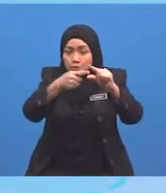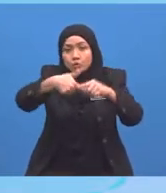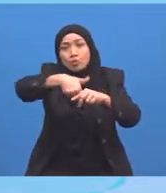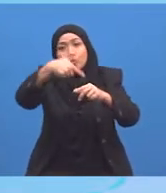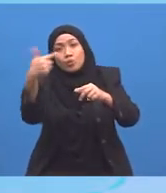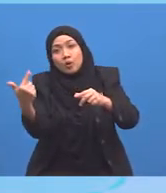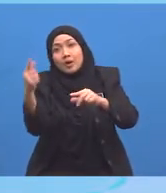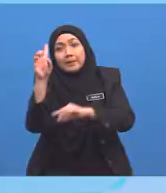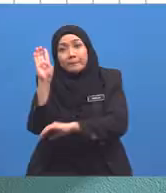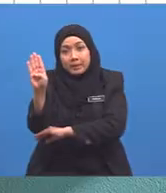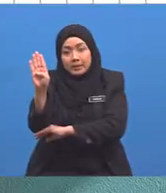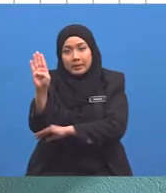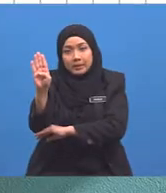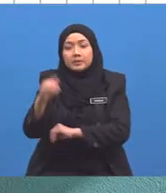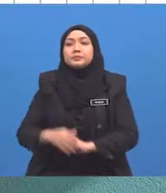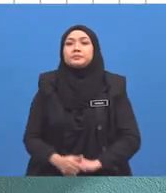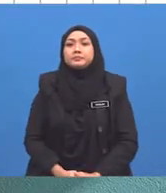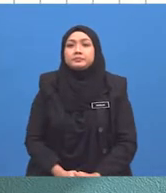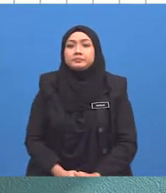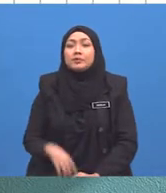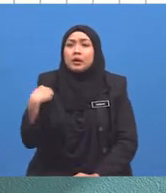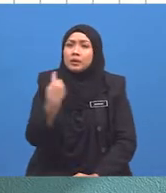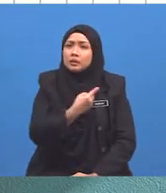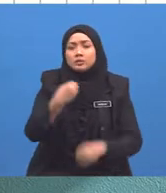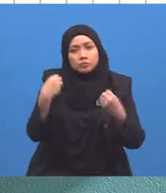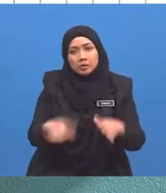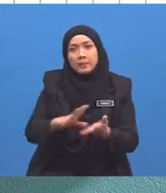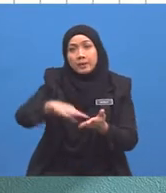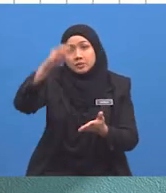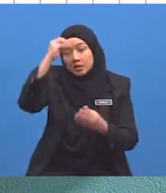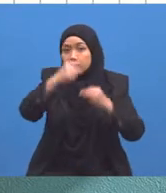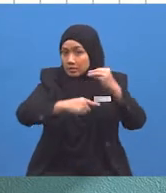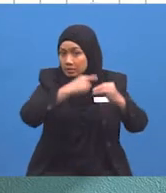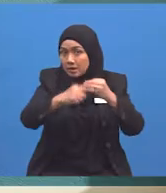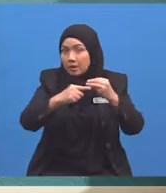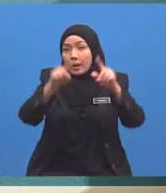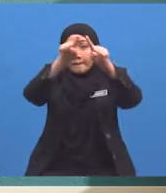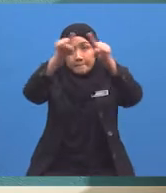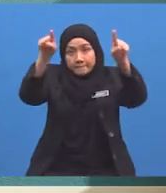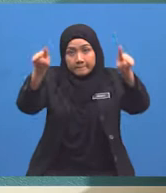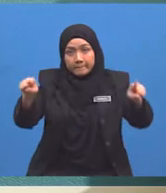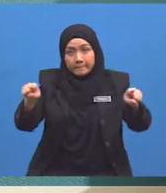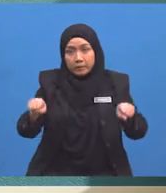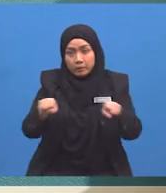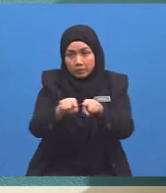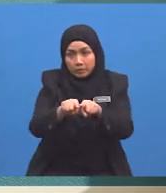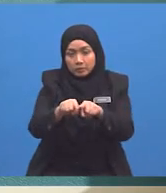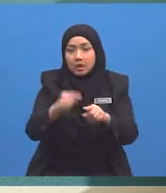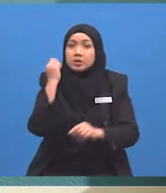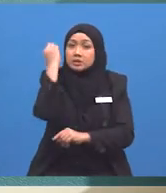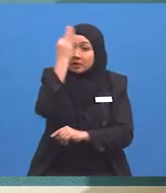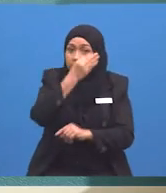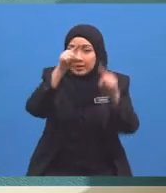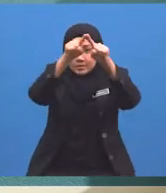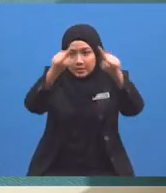peluaran. Kita telah mempelajari tentang poligon, sifat segitiga